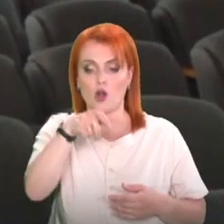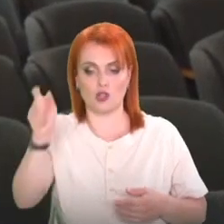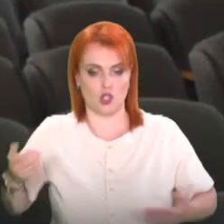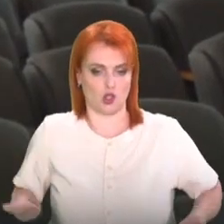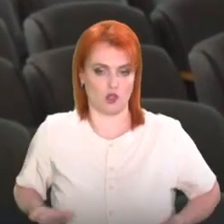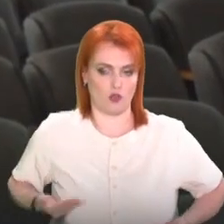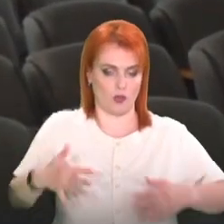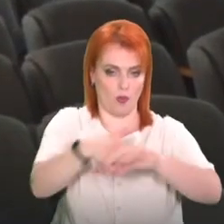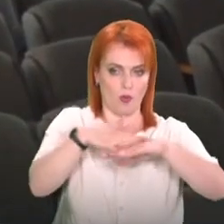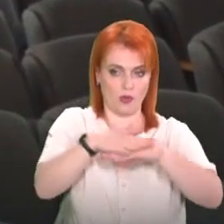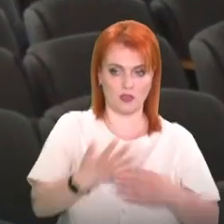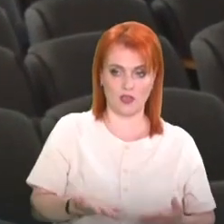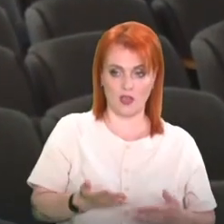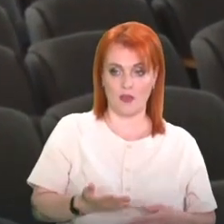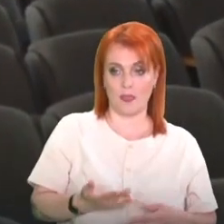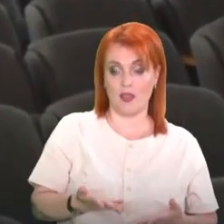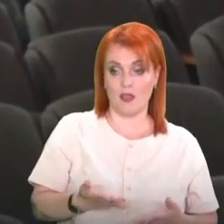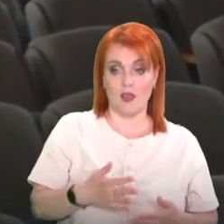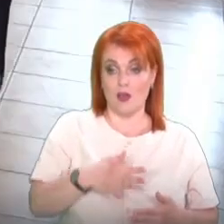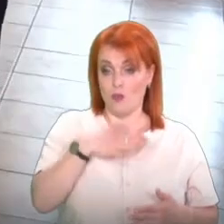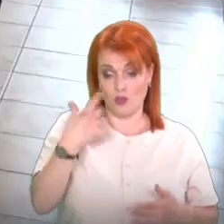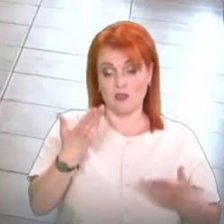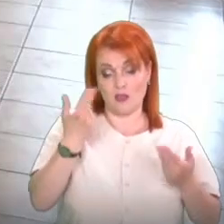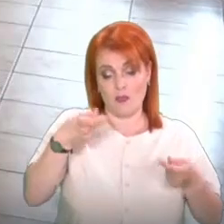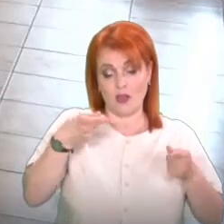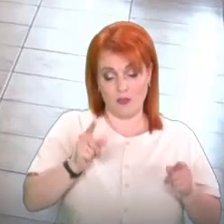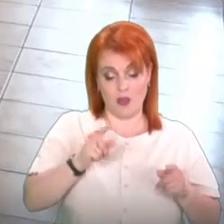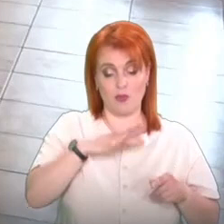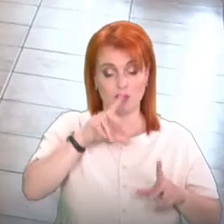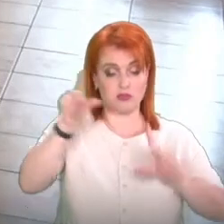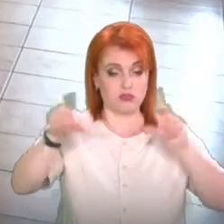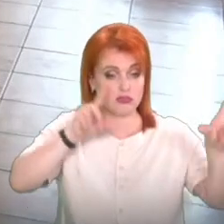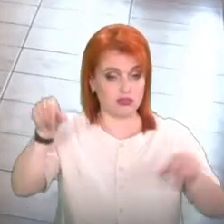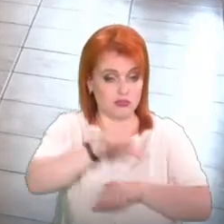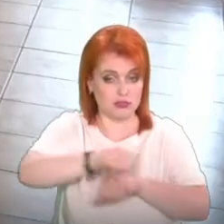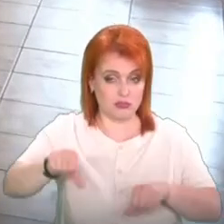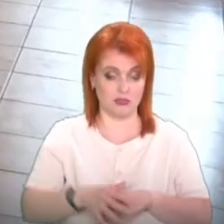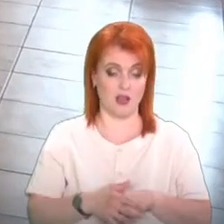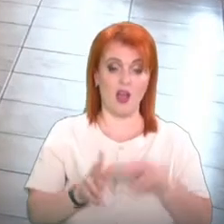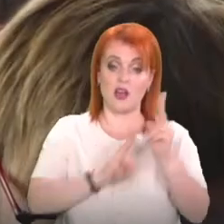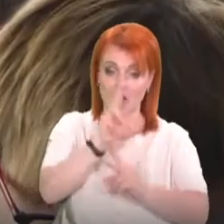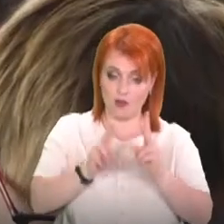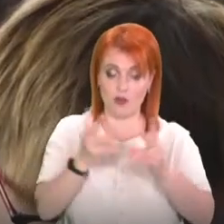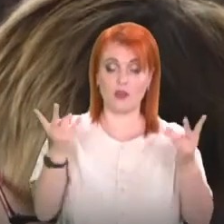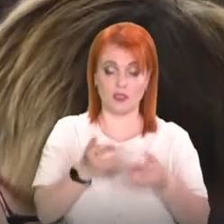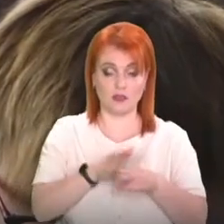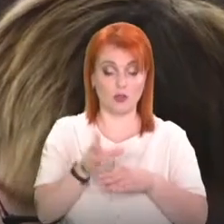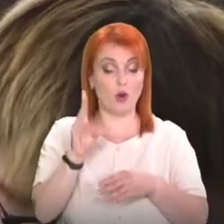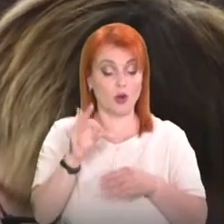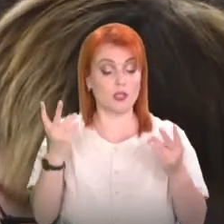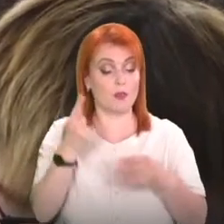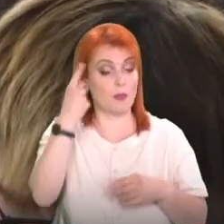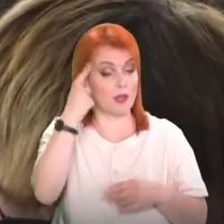populația imigrează, fiind faptul că populația este mică, reforma trebuie făcută. Noi nu avem încotro. Dar trebuie gândită bine,